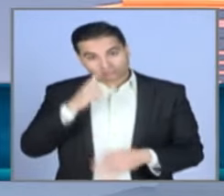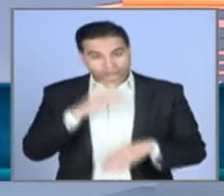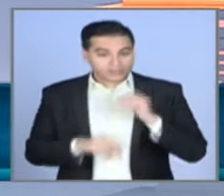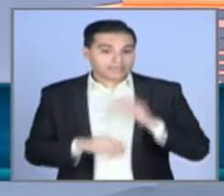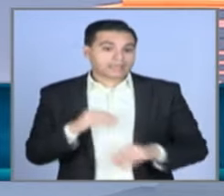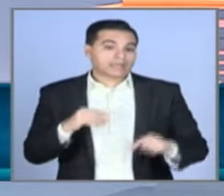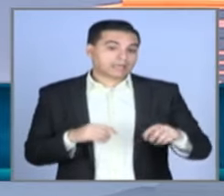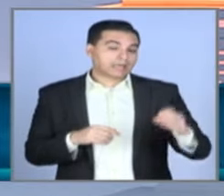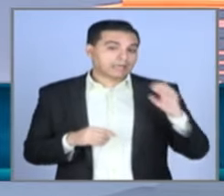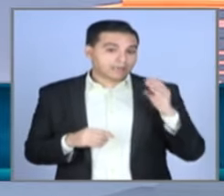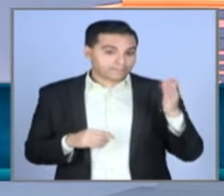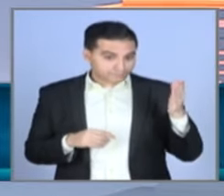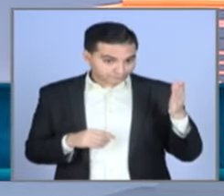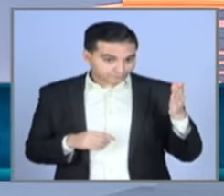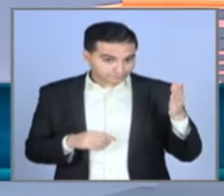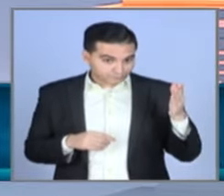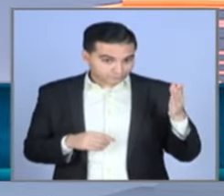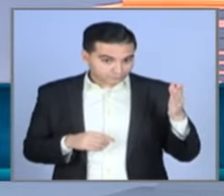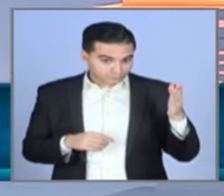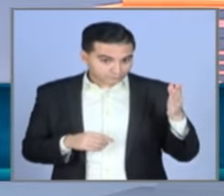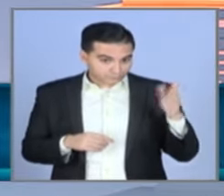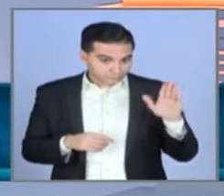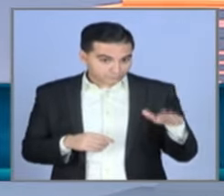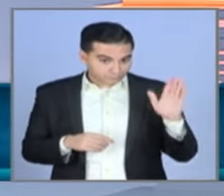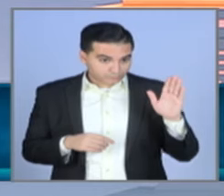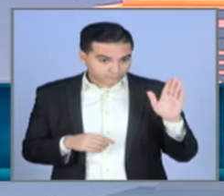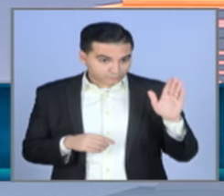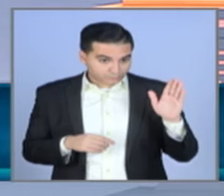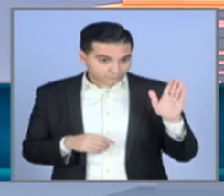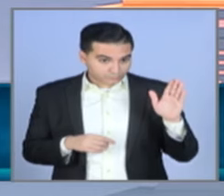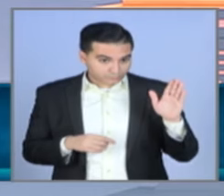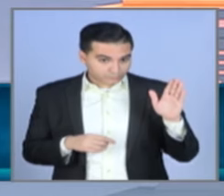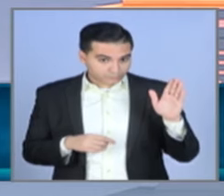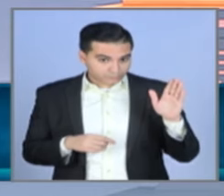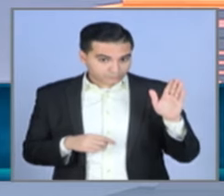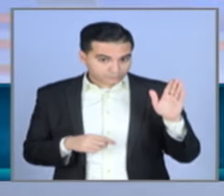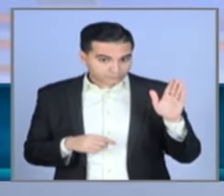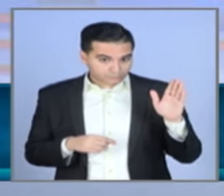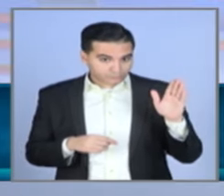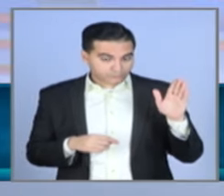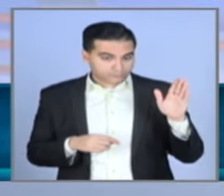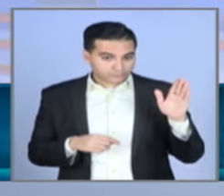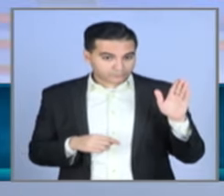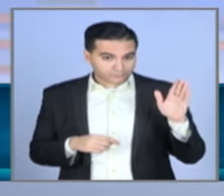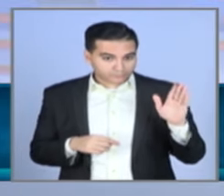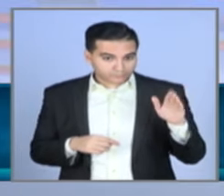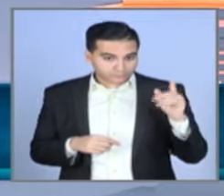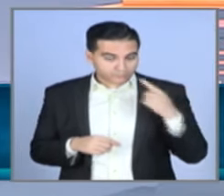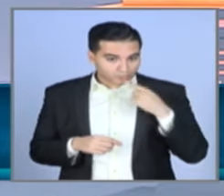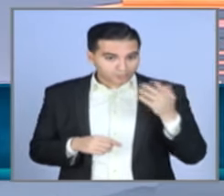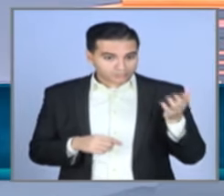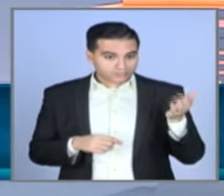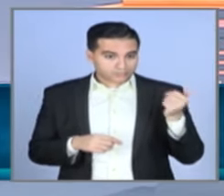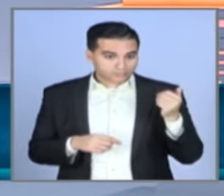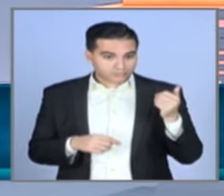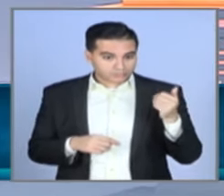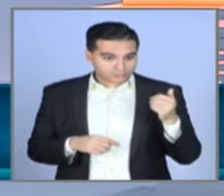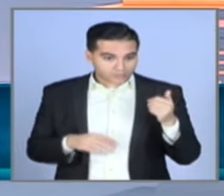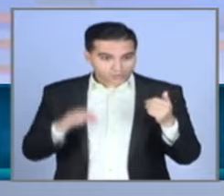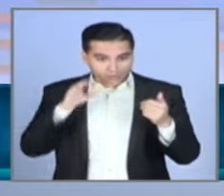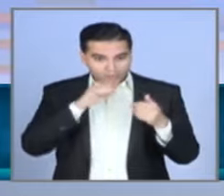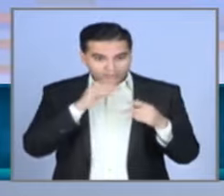أخذ إجابة حالاً. دوس على البصر. قولي قولي قولي. الأول. مدام حكمت إجابتك. القطط